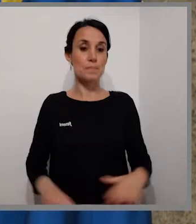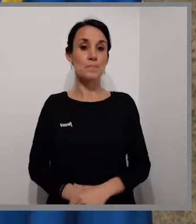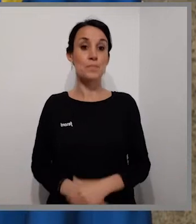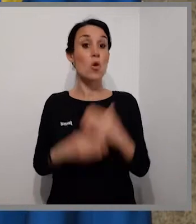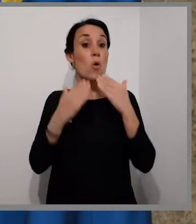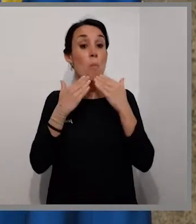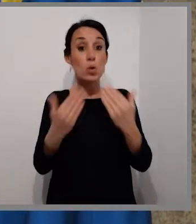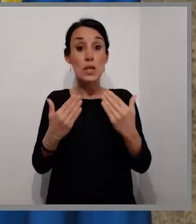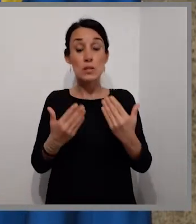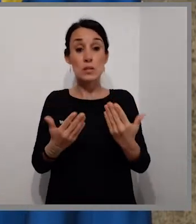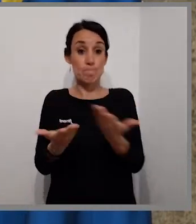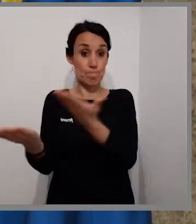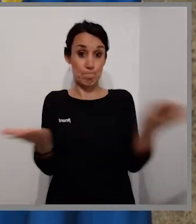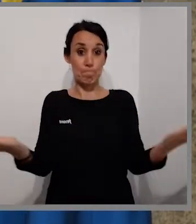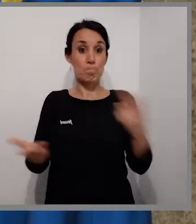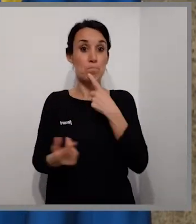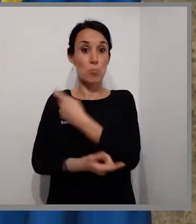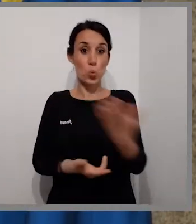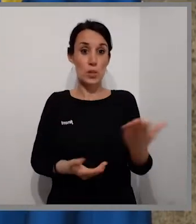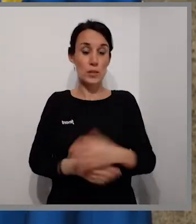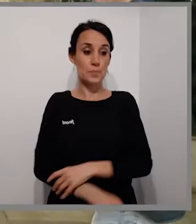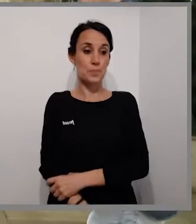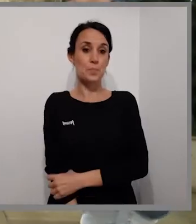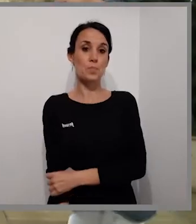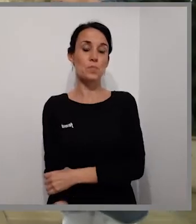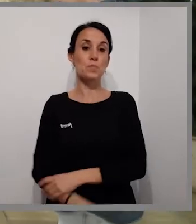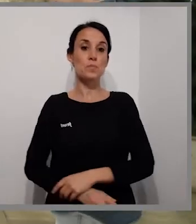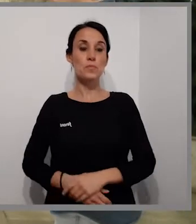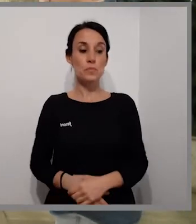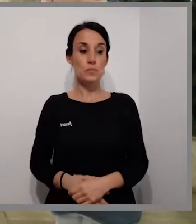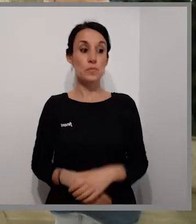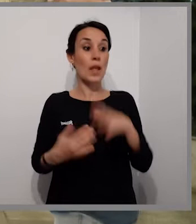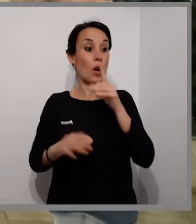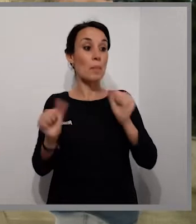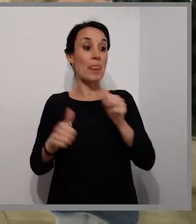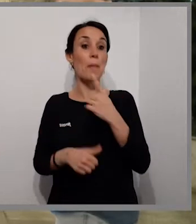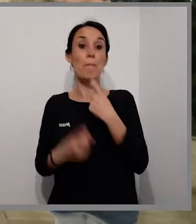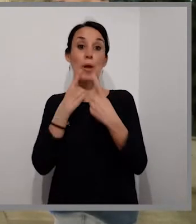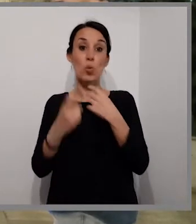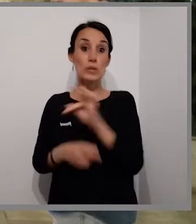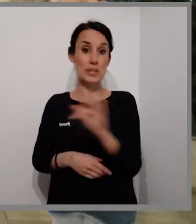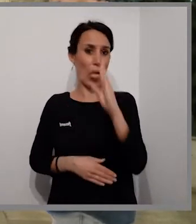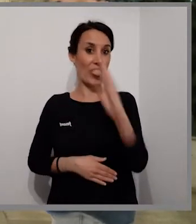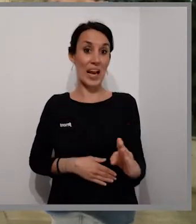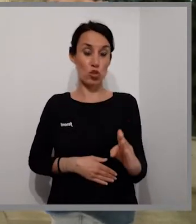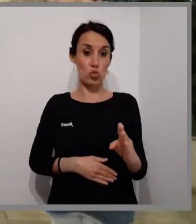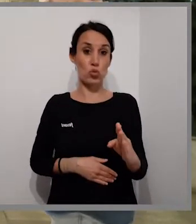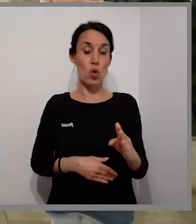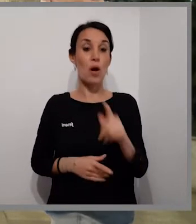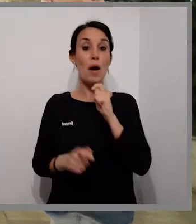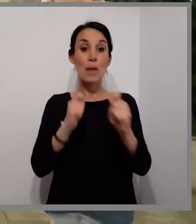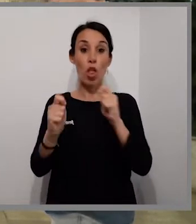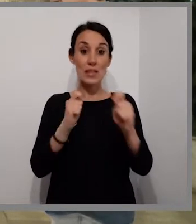nosaltres. Moltes gràcies i queda a la seva disposició. Anem a donar pas ara a les preguntes que van a formular en